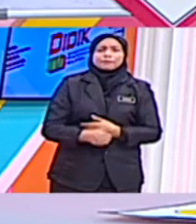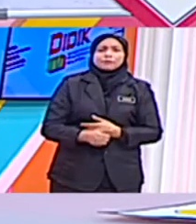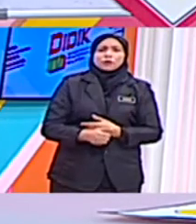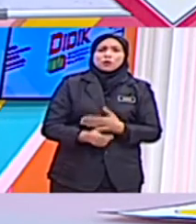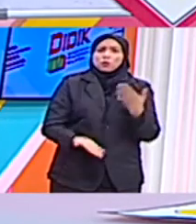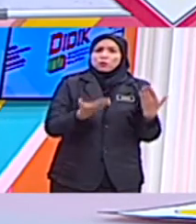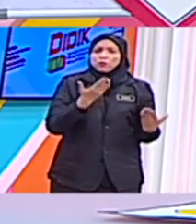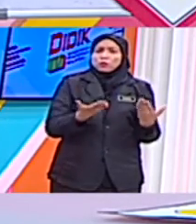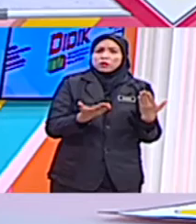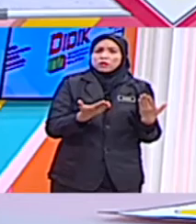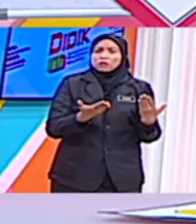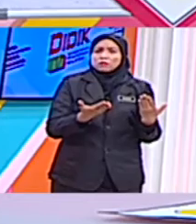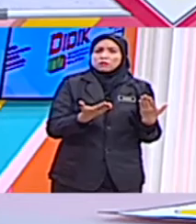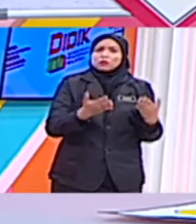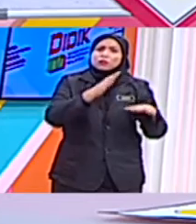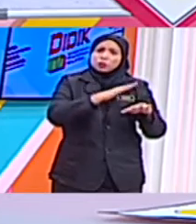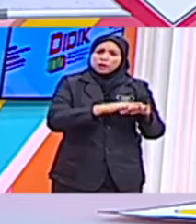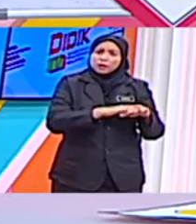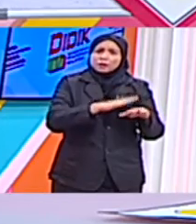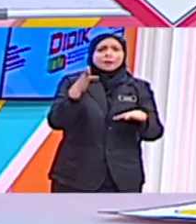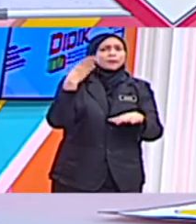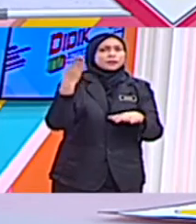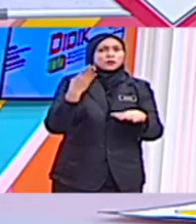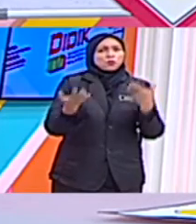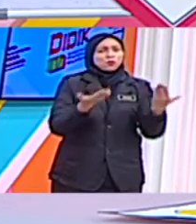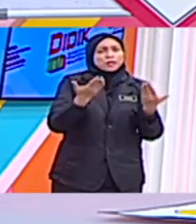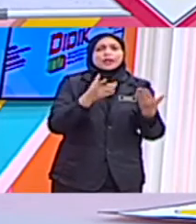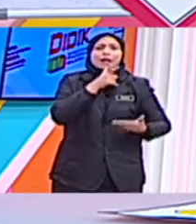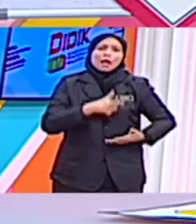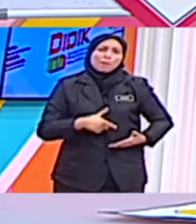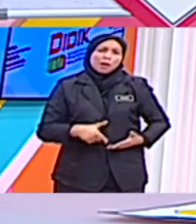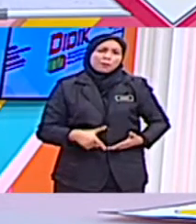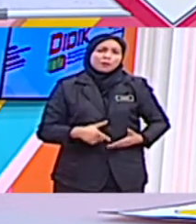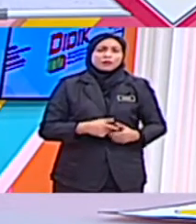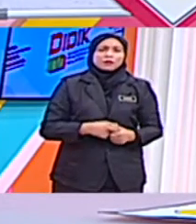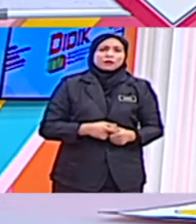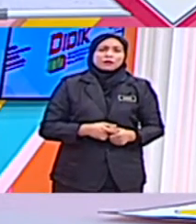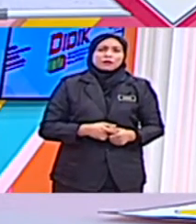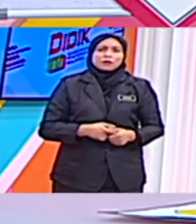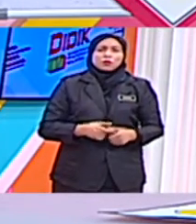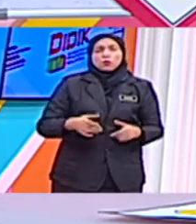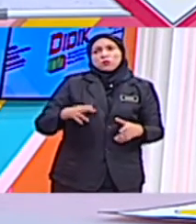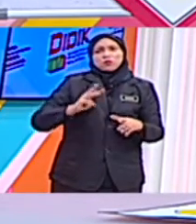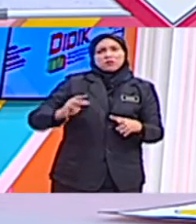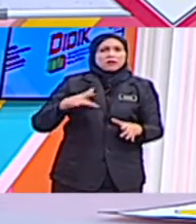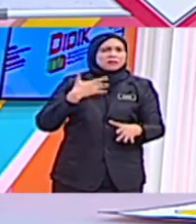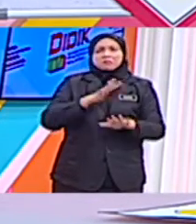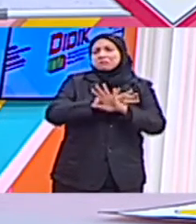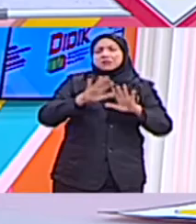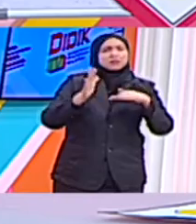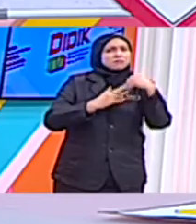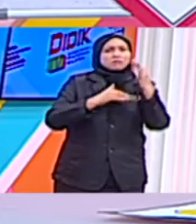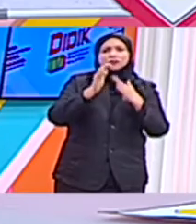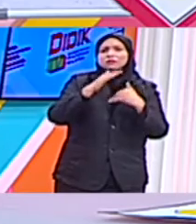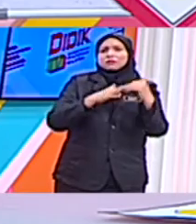dia kurang mungkin sentuhan biasa, tapi lama-lama dia akan menyebabkan sentuhan yang menyebabkan murid rasa tidak selesa.